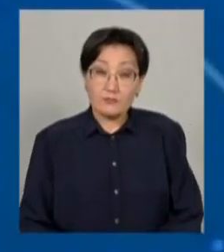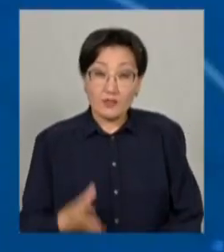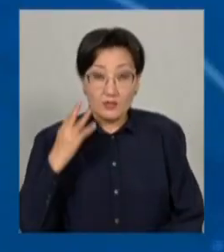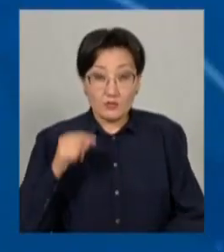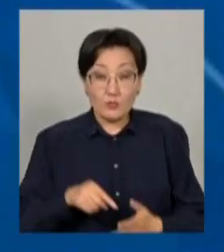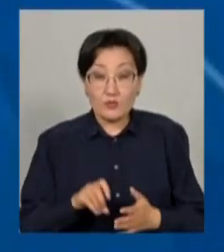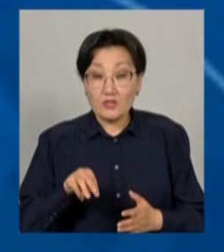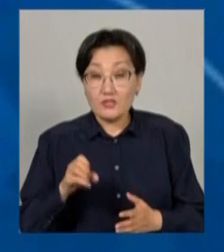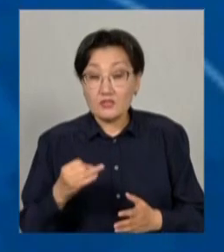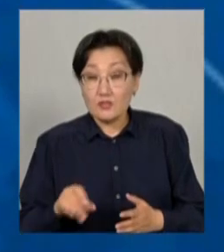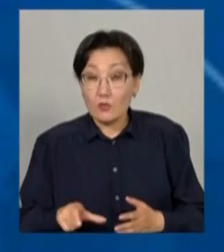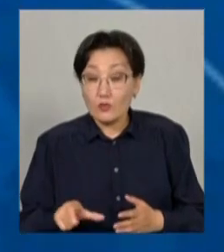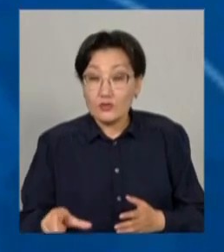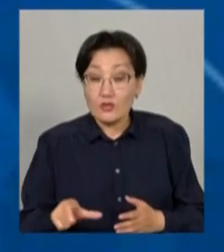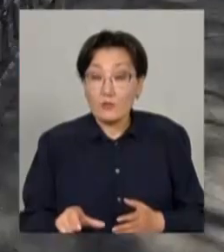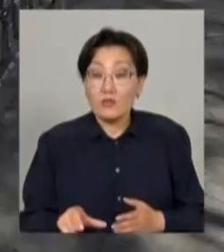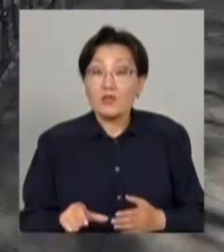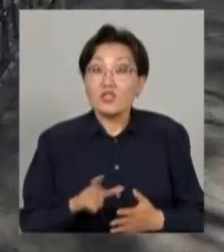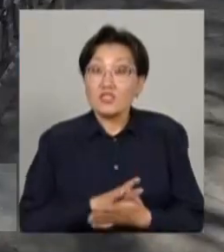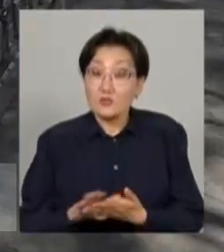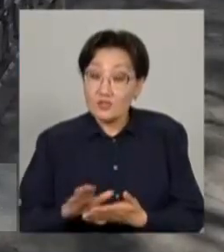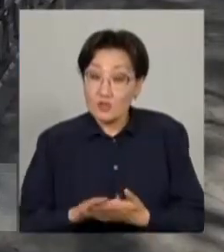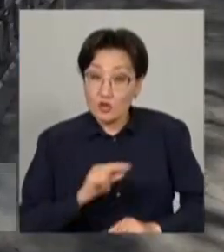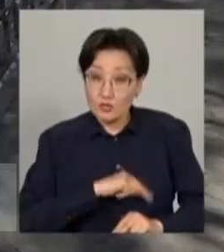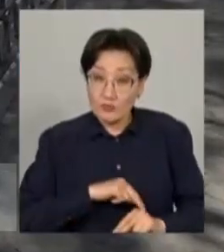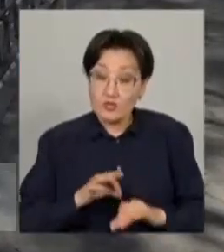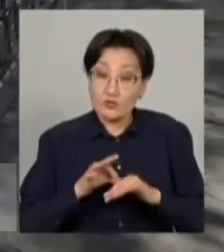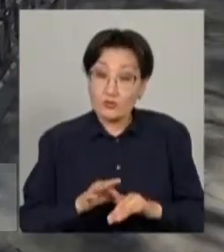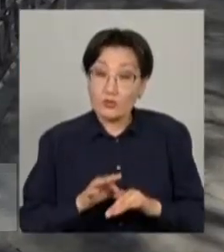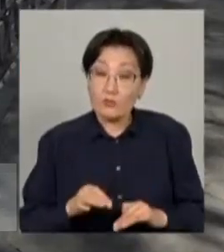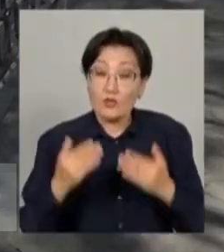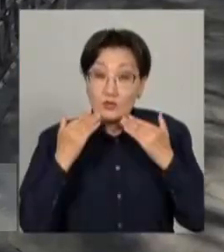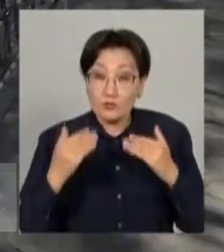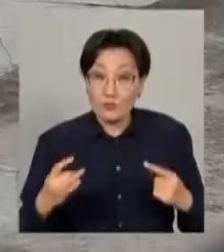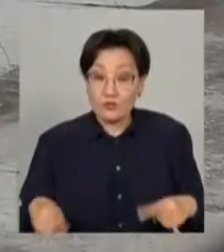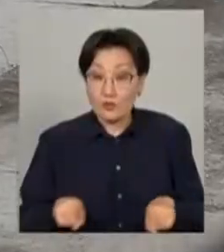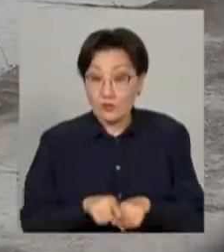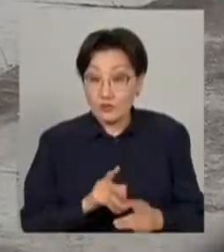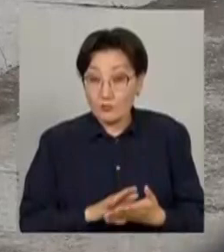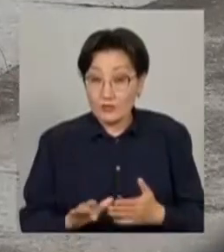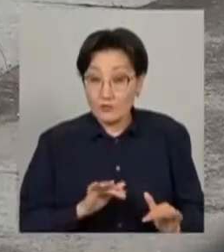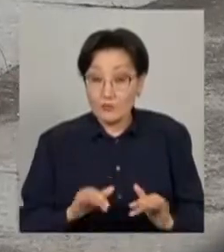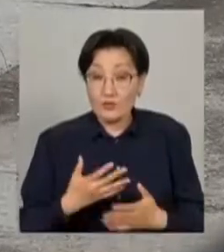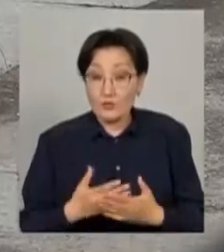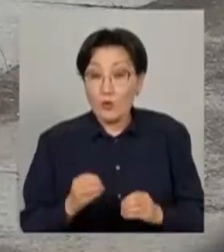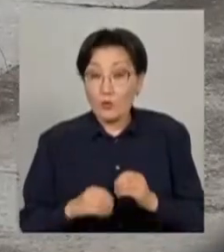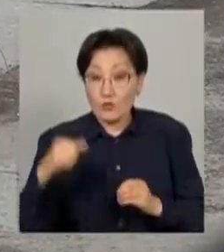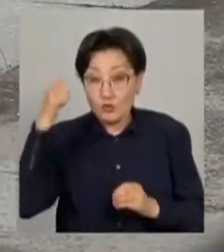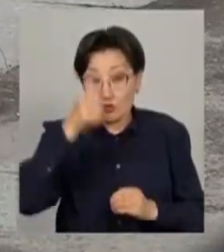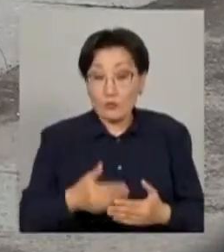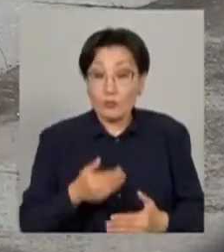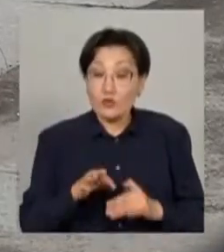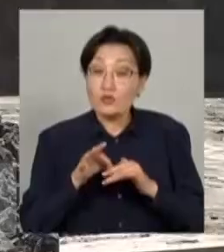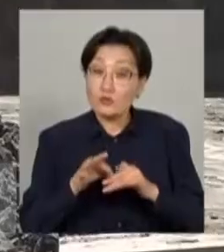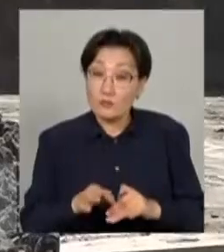Алматыда Есентай өзенінің арнасын механикалық тазарту жұмыстары жүріп жатыр. Соңғы рет мұндай тазалық шарасы шамамен 10 жыл бұрын жүргізілген